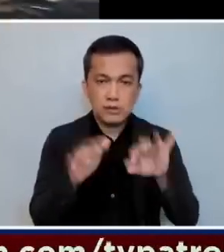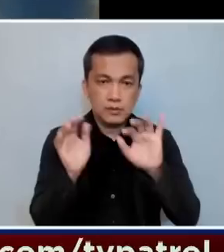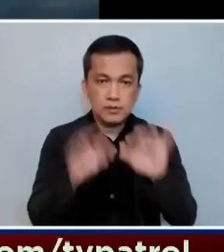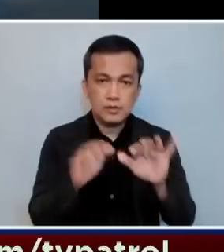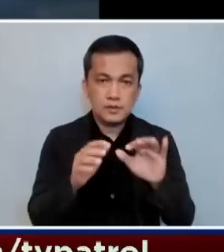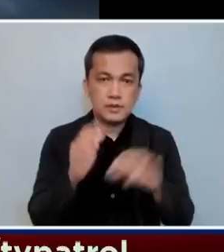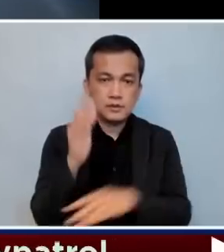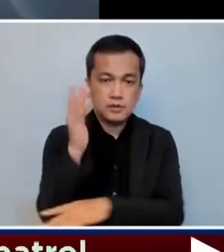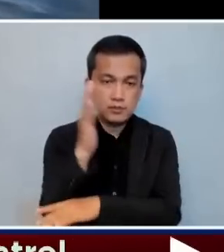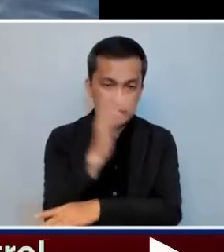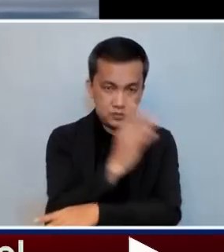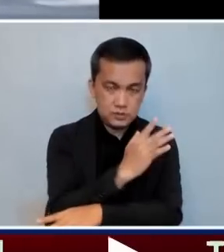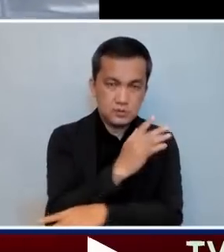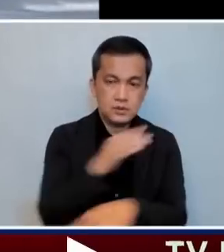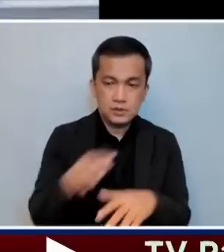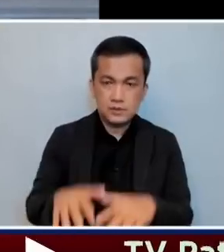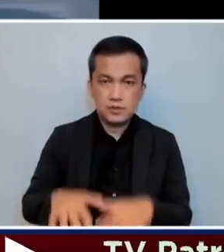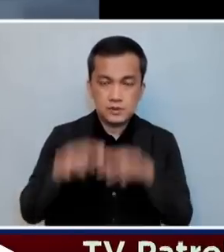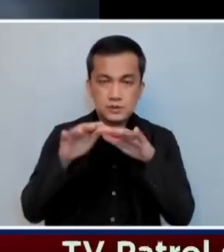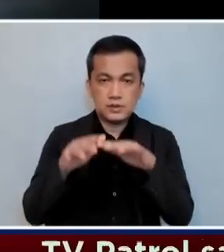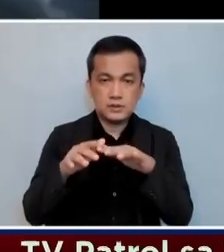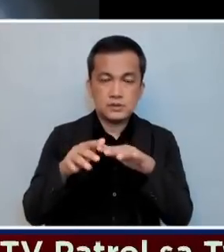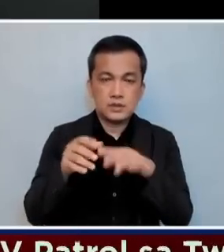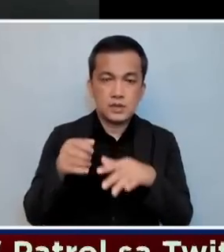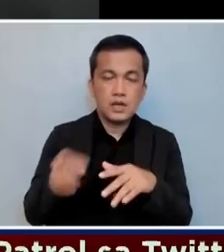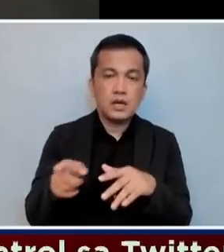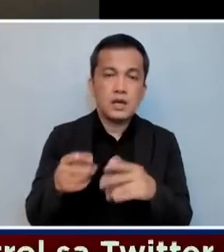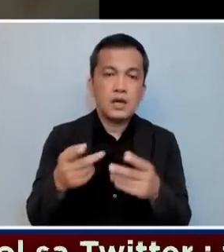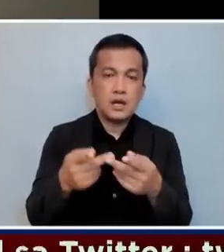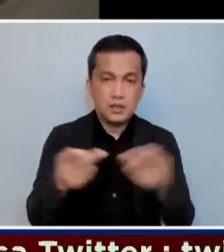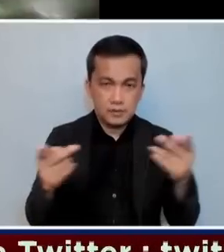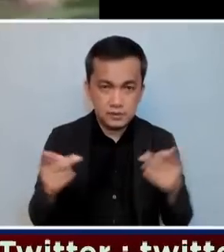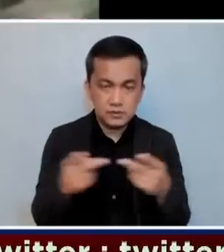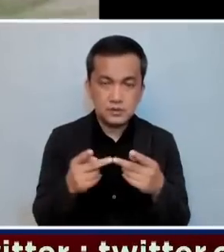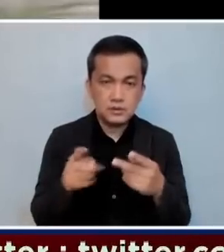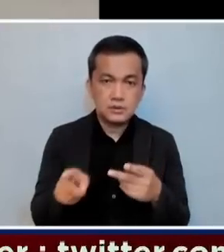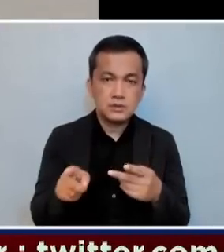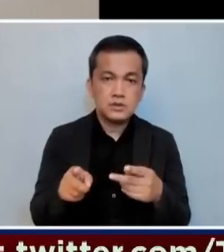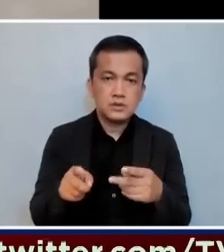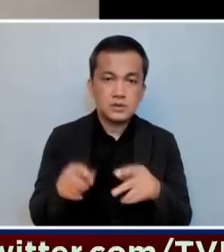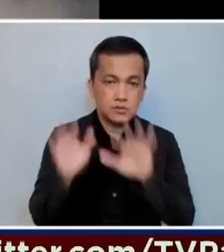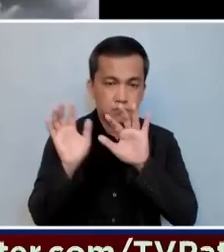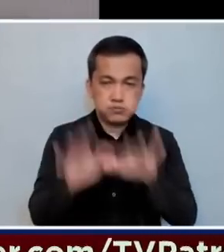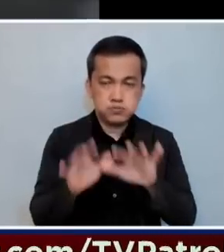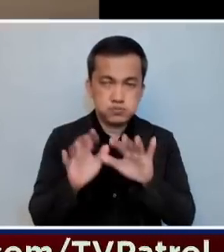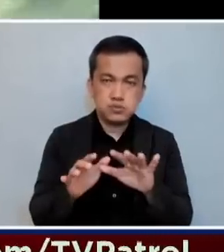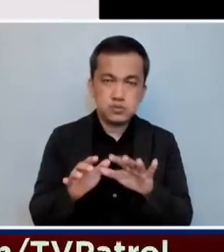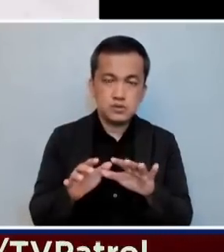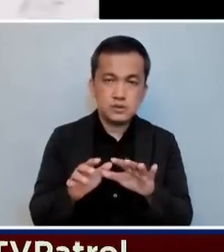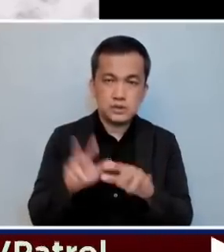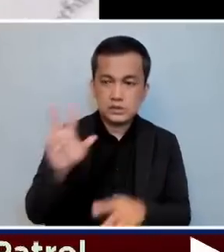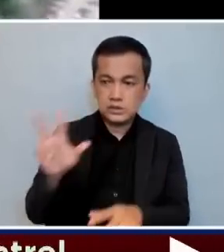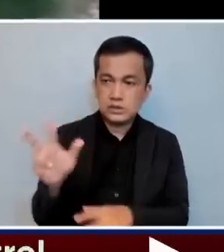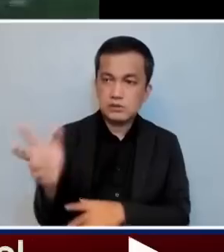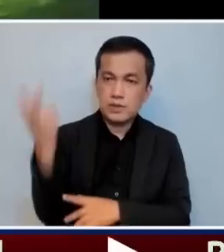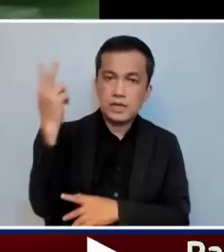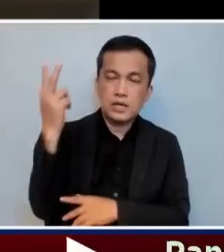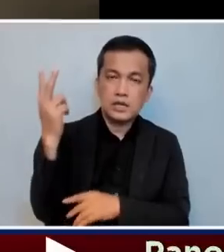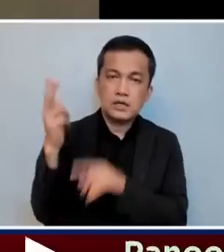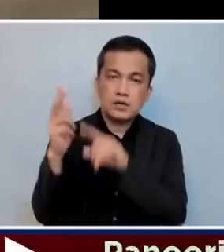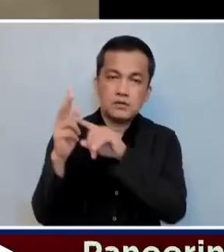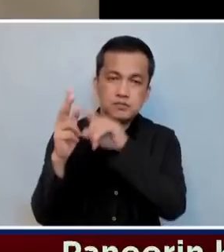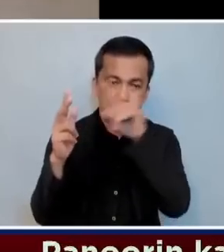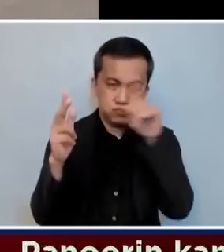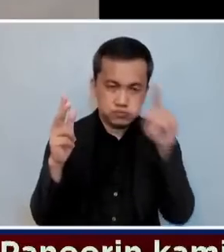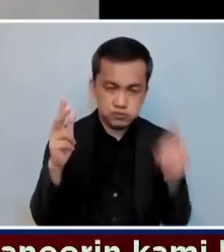puno. Binahari ng kanilang bakuran matapos ang walang patid na buhos ng ulan mula alas 3 ng madaling araw kanina.